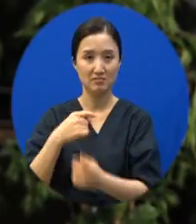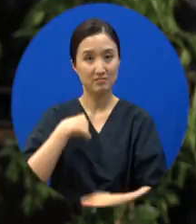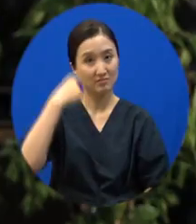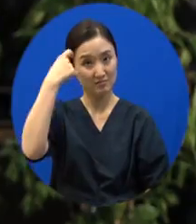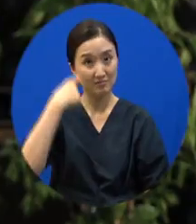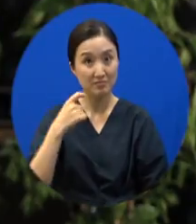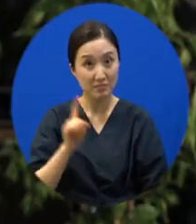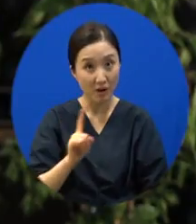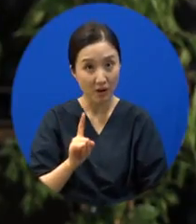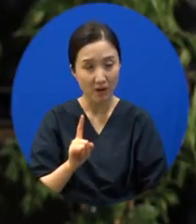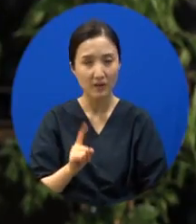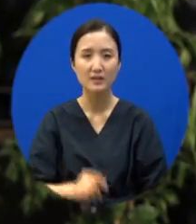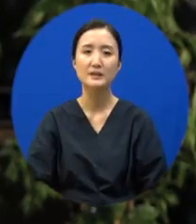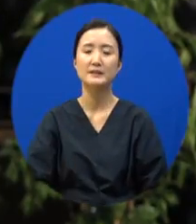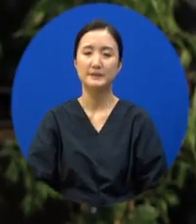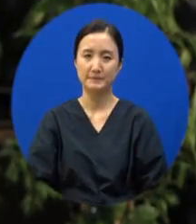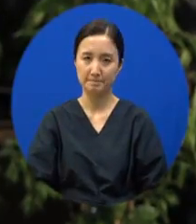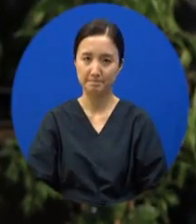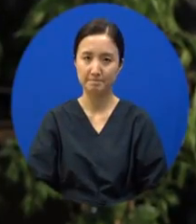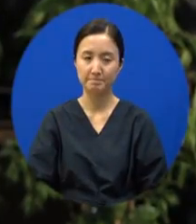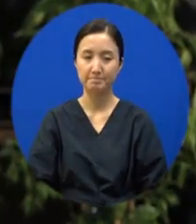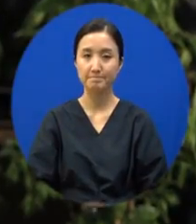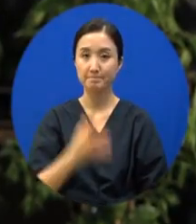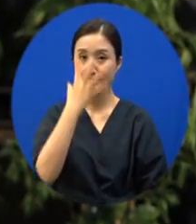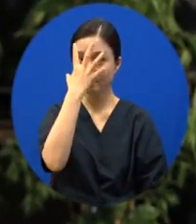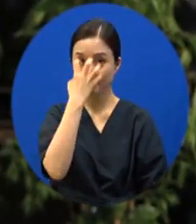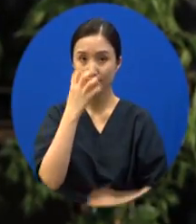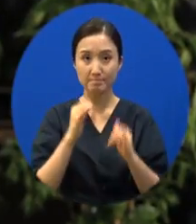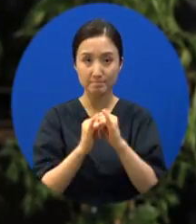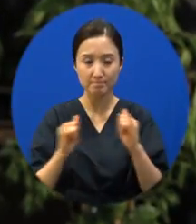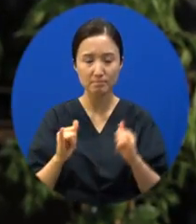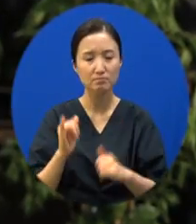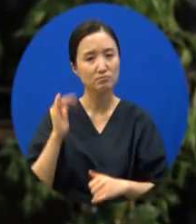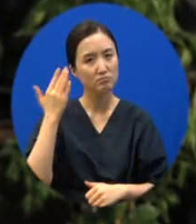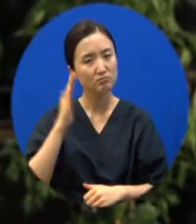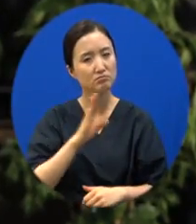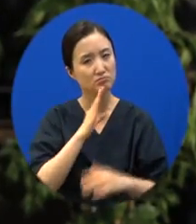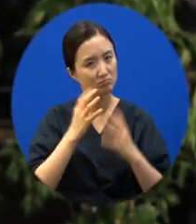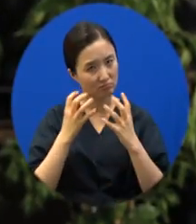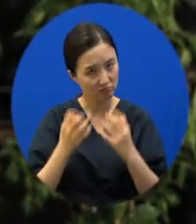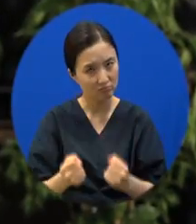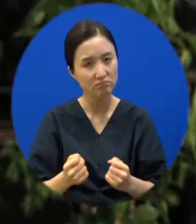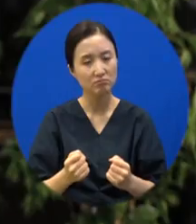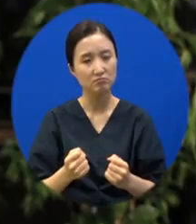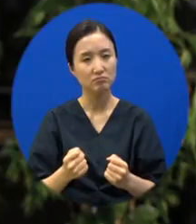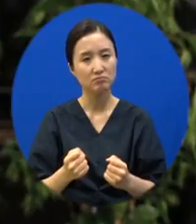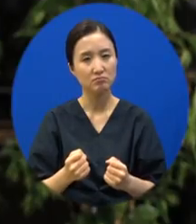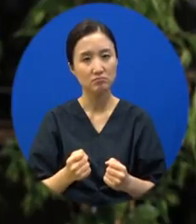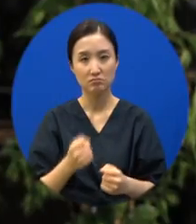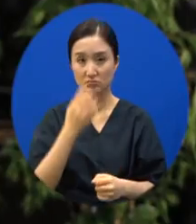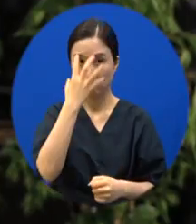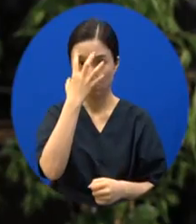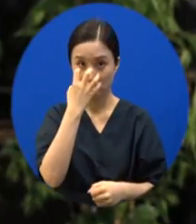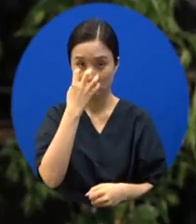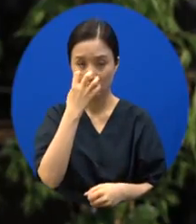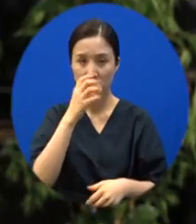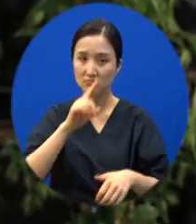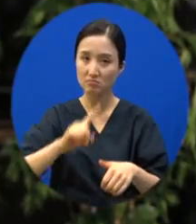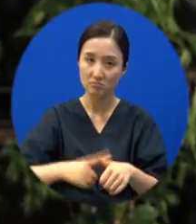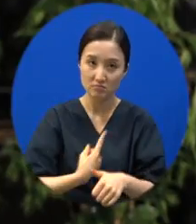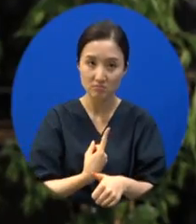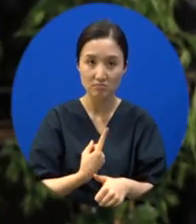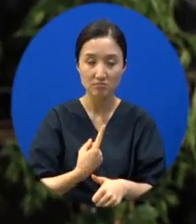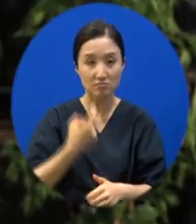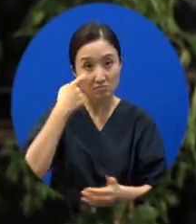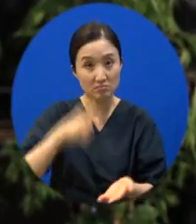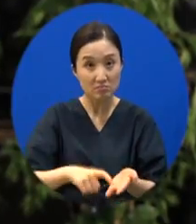하면서 느꼈던 점은 이 요즘에 우울증을 가진 분들이 굉장히 많다는 거예요. 그러다 보니까 우울증과 관련해서 연결이